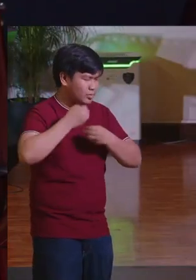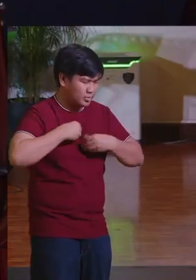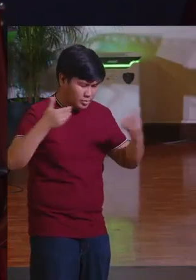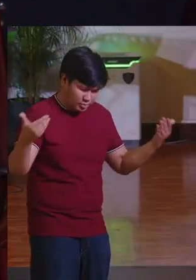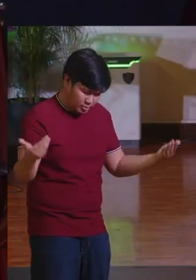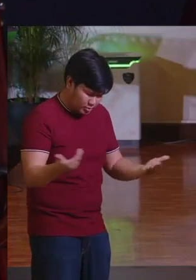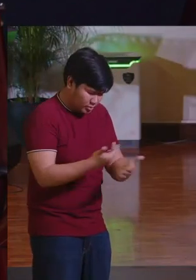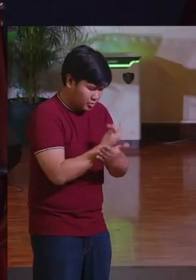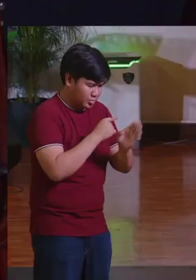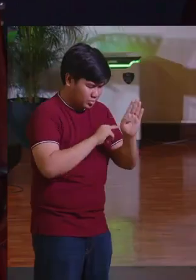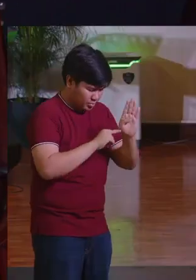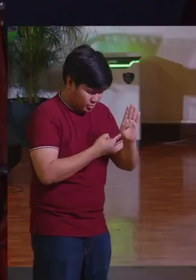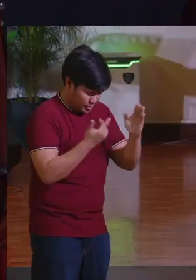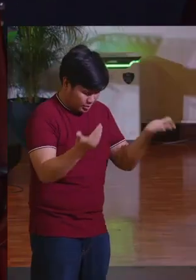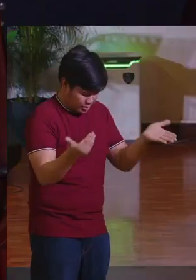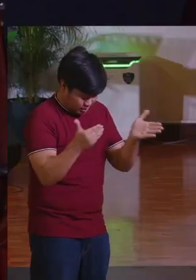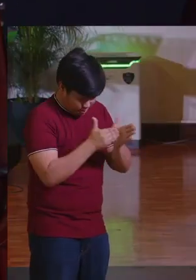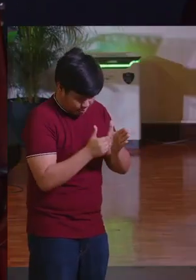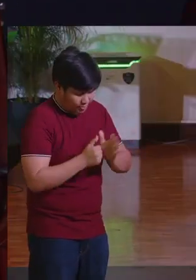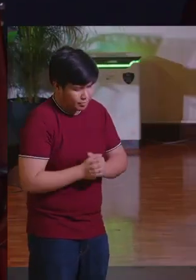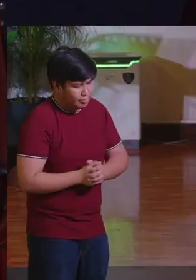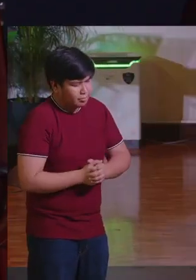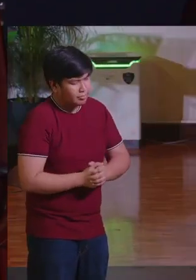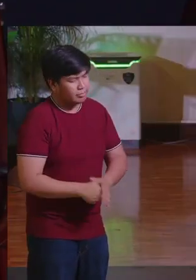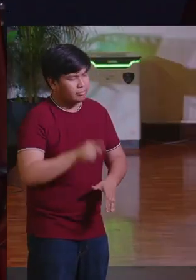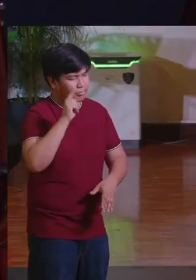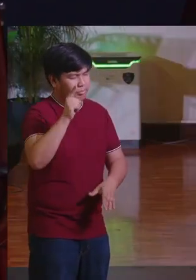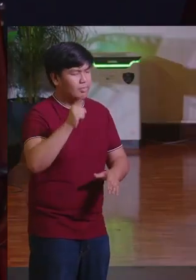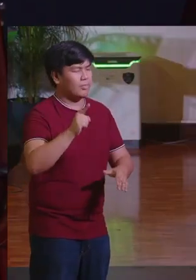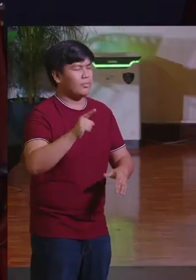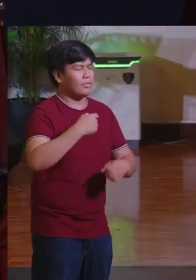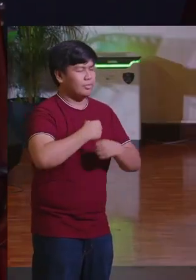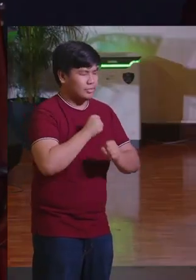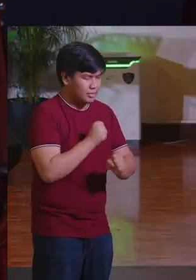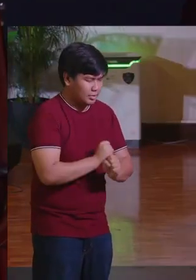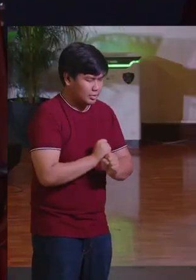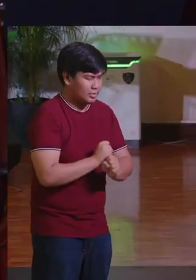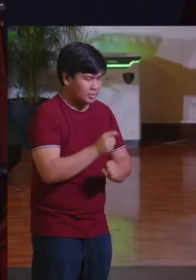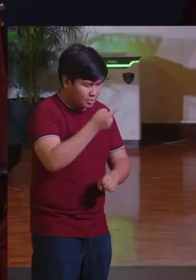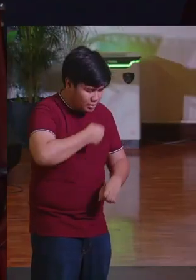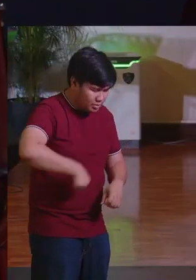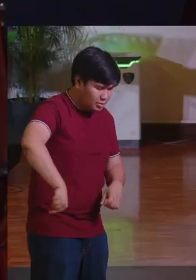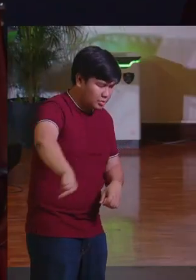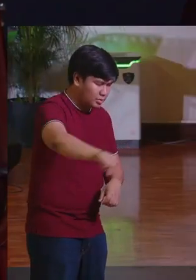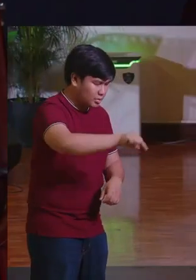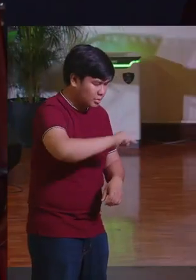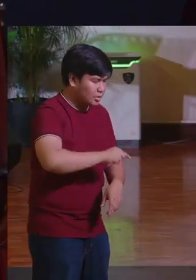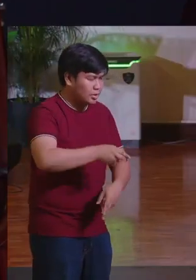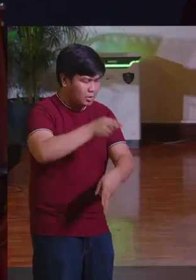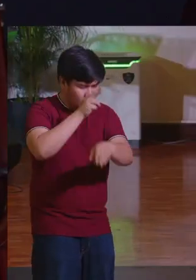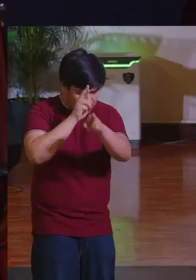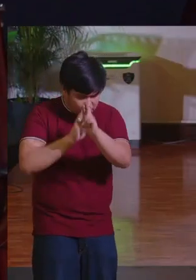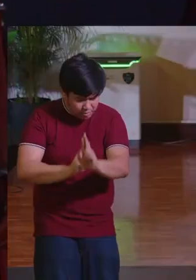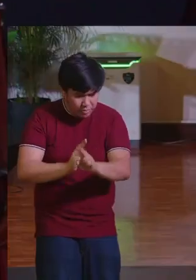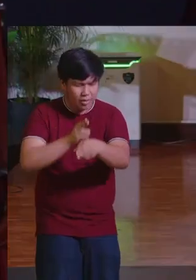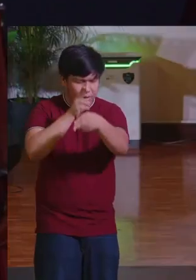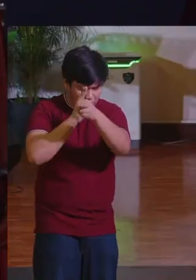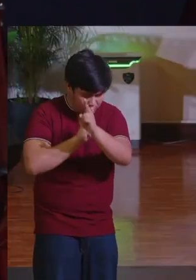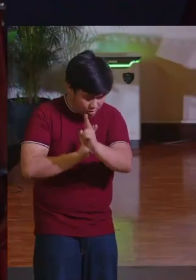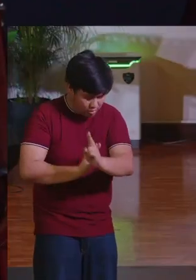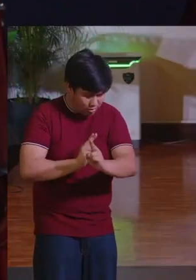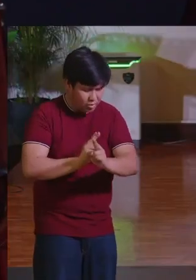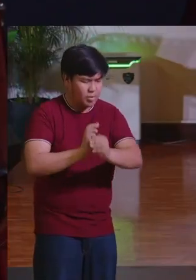bagong simula. Panginoon, pag-ibayuhin mo po, O Diyos, ang aming takot at alab ng